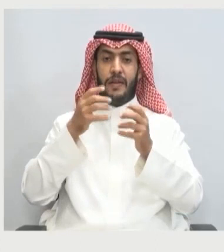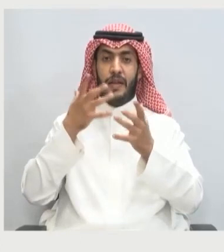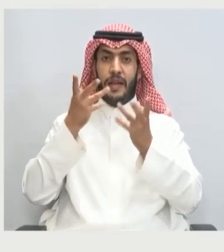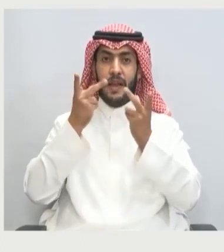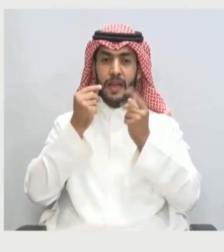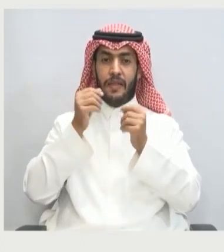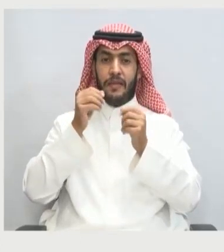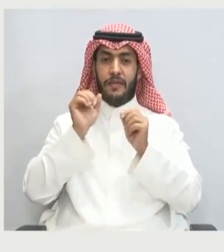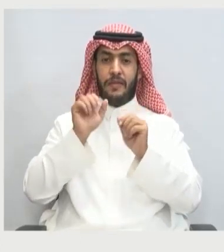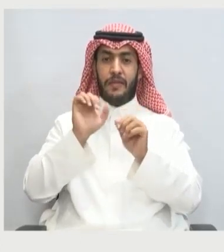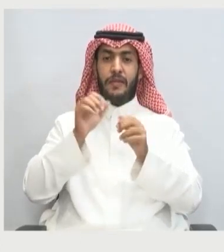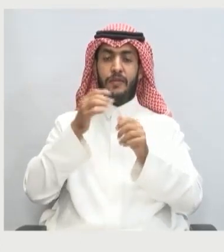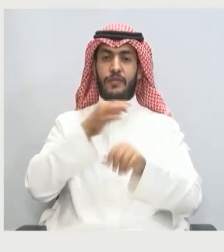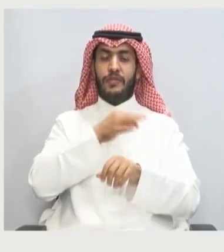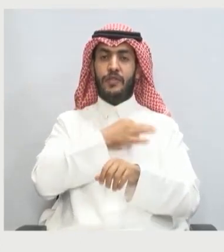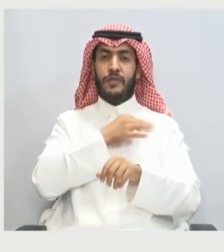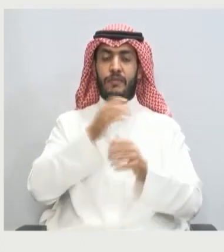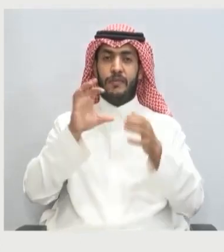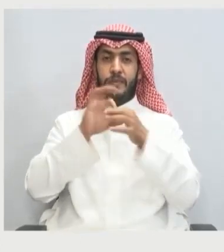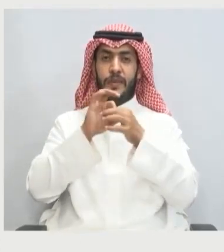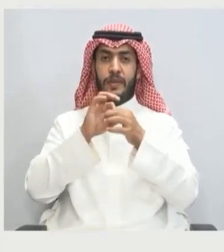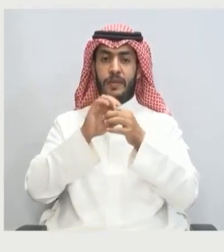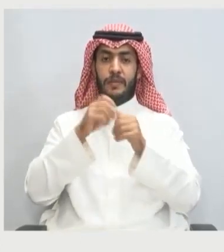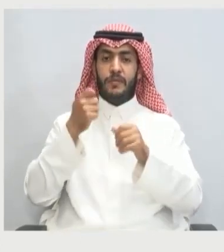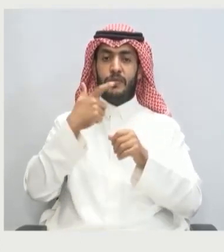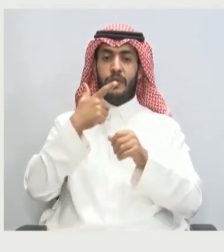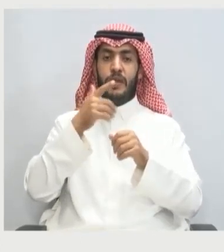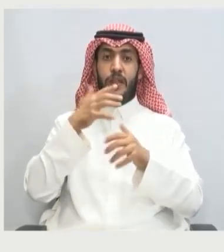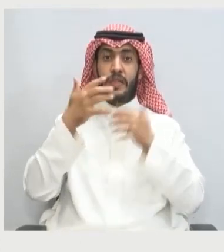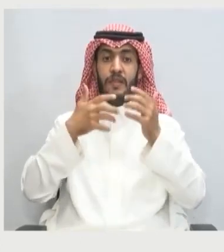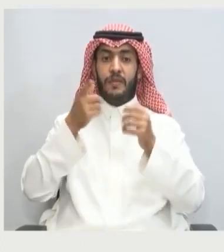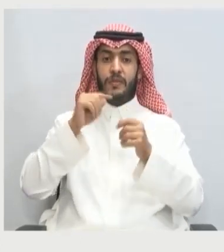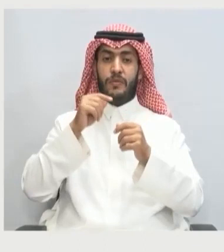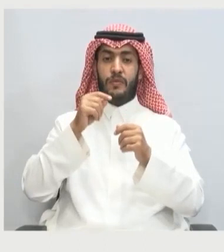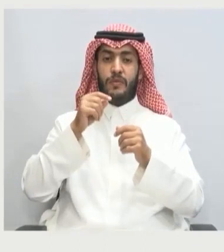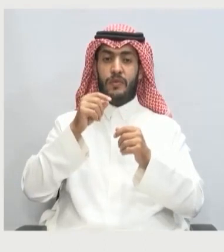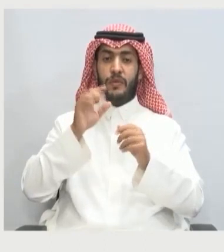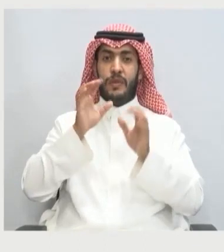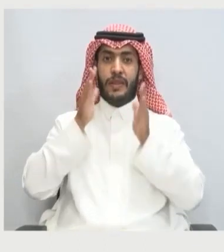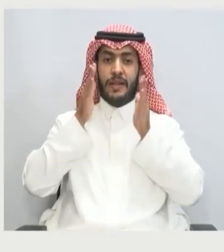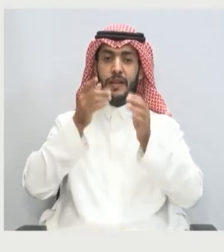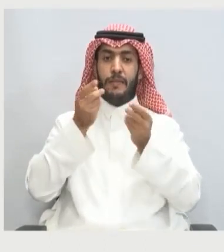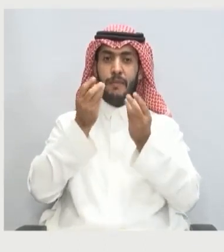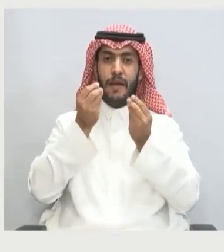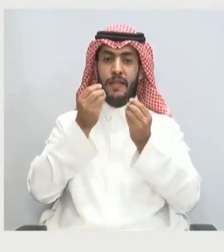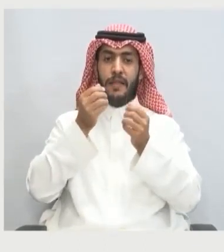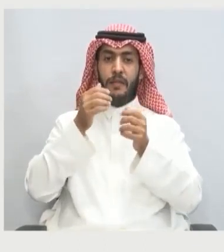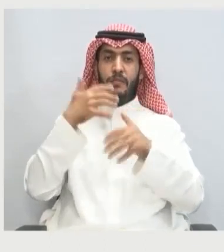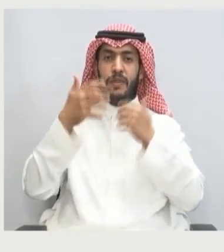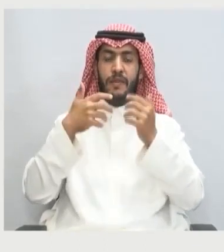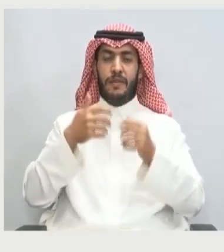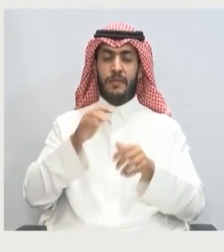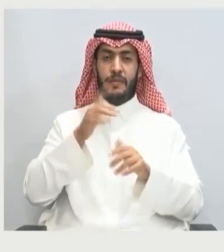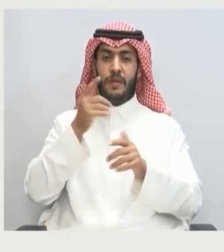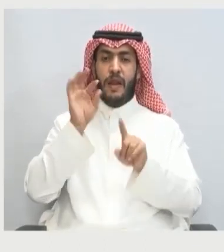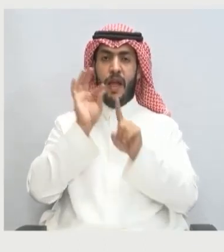يحدد فقط بالتجربه تربط بين سرعه التفاعل وتركيز الماده المتفاعله